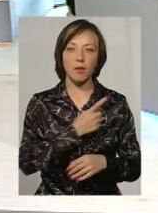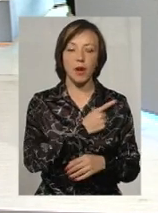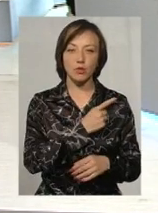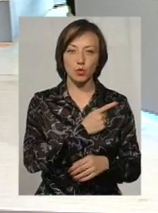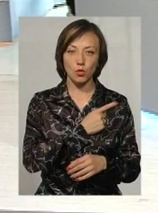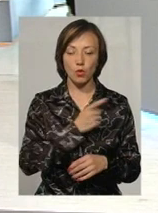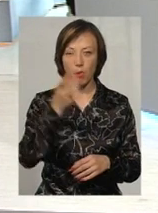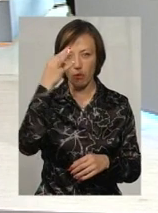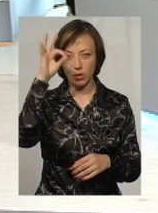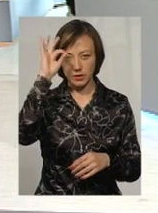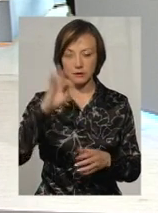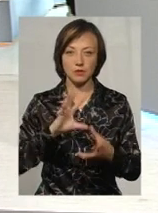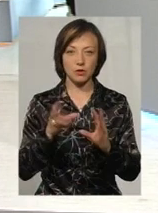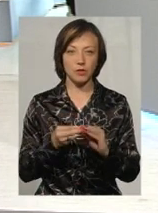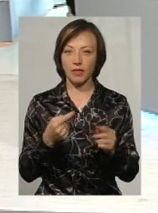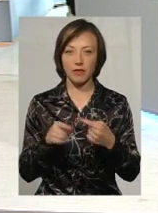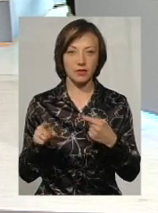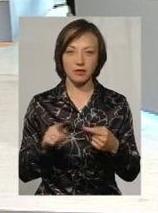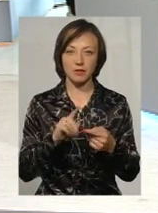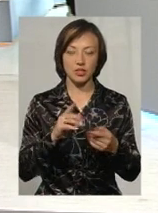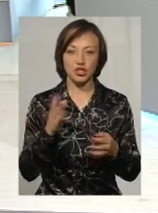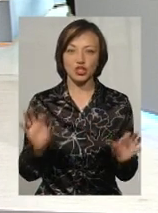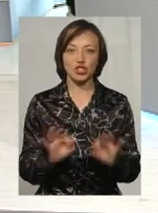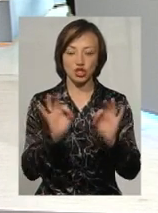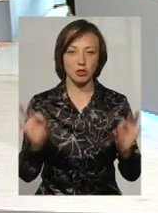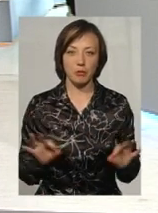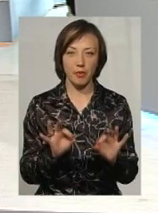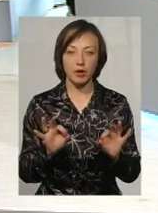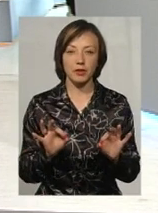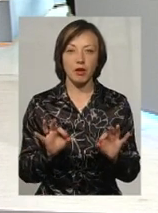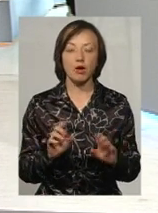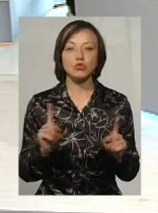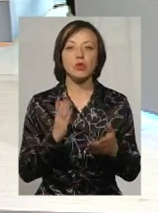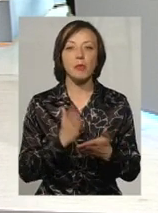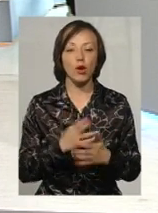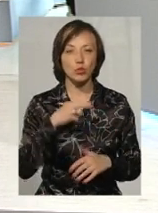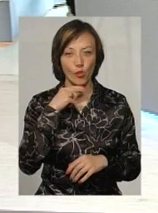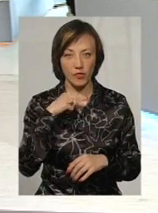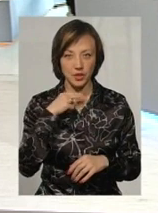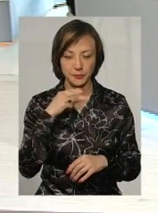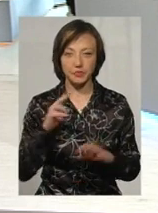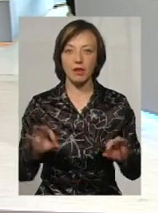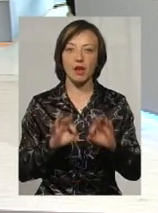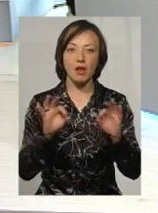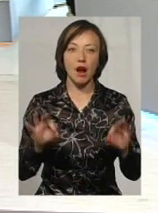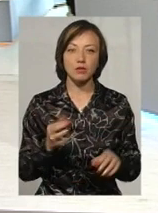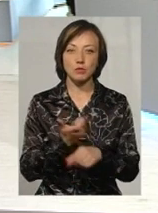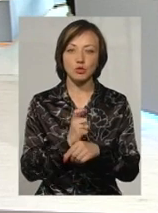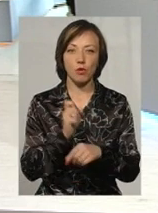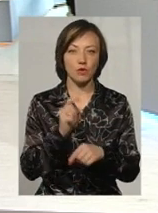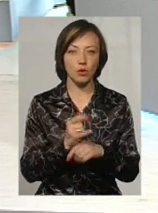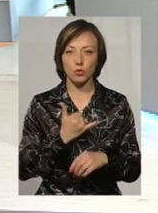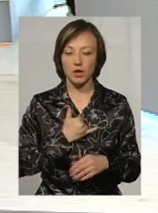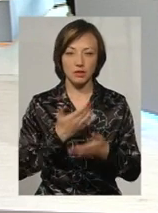поліції, від поліції в цілому не відрізняється в принципі нічим. Тобто, що я маю на увазі? Я маю на увазі, що ніяких там більше повноважень в